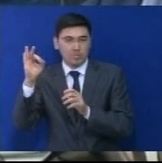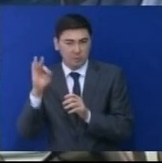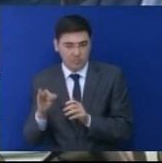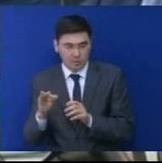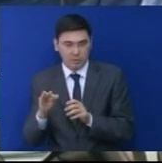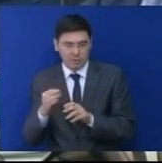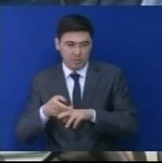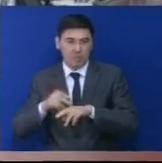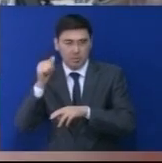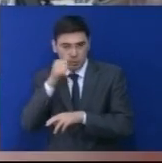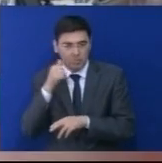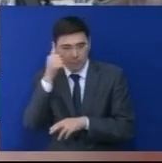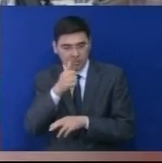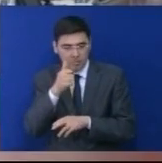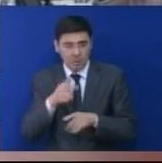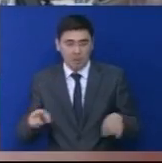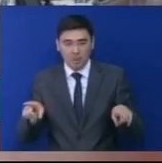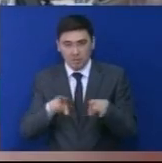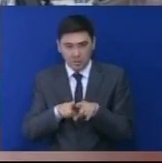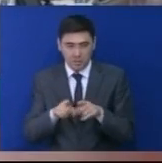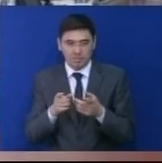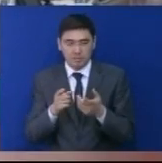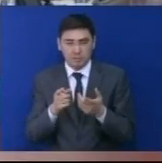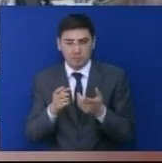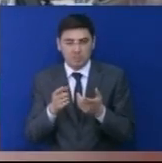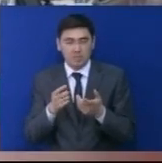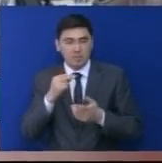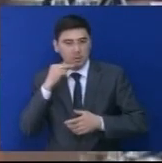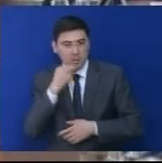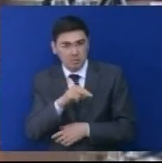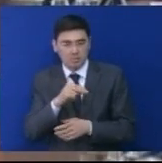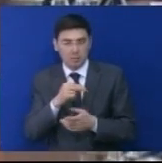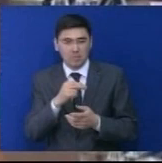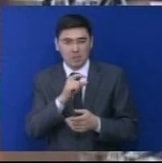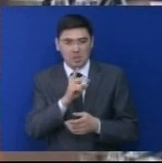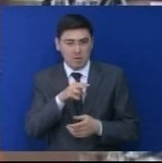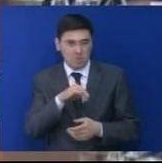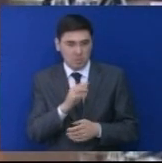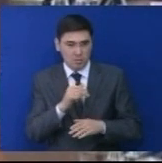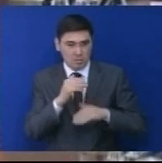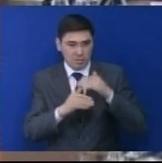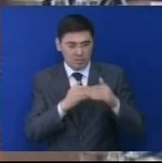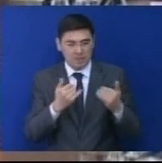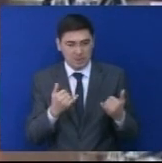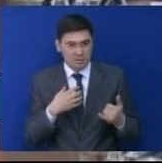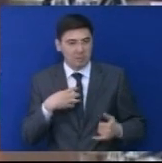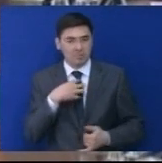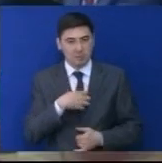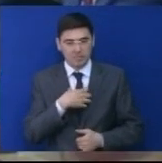в текущем году. В таких условиях обеспечение инклюзивного и качественного развития экономики – важнейшая